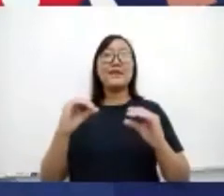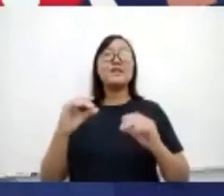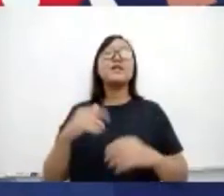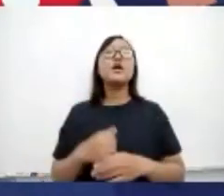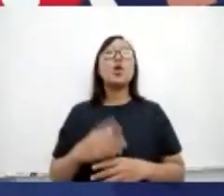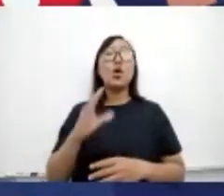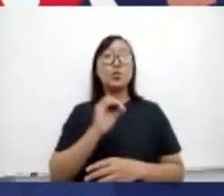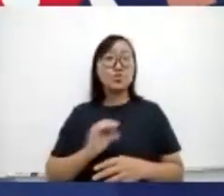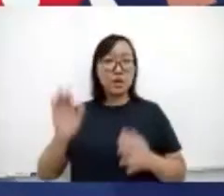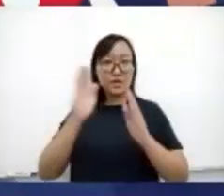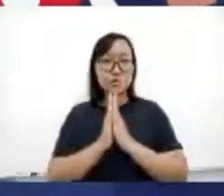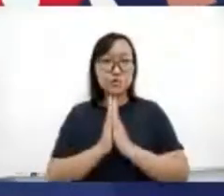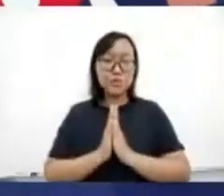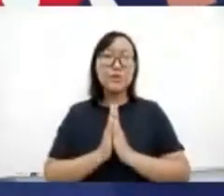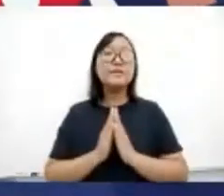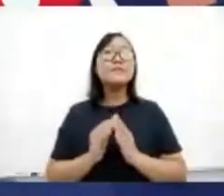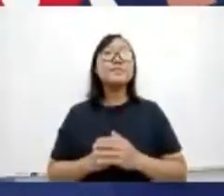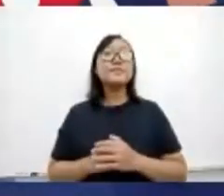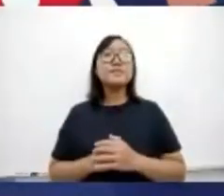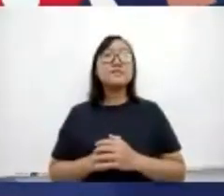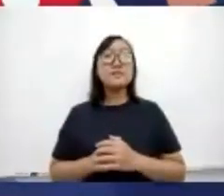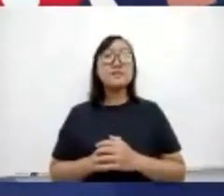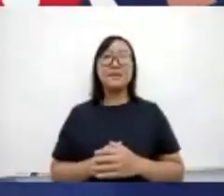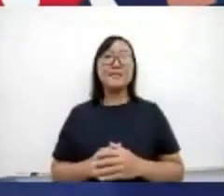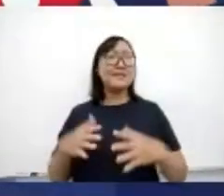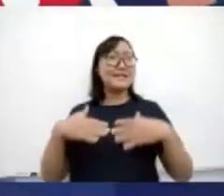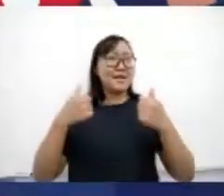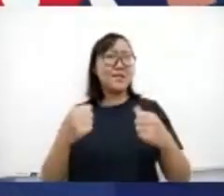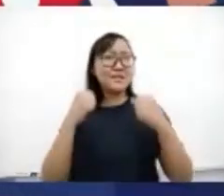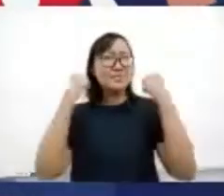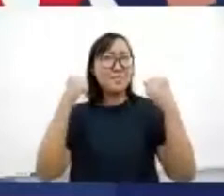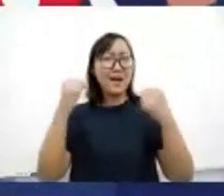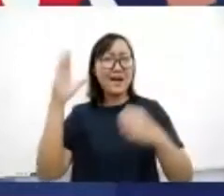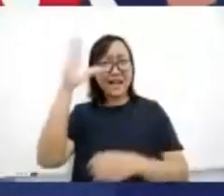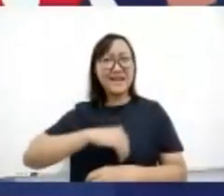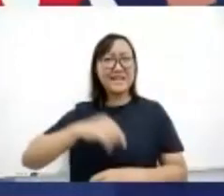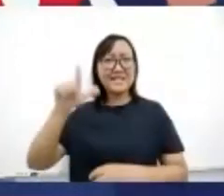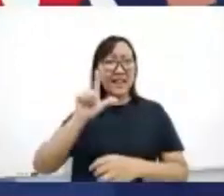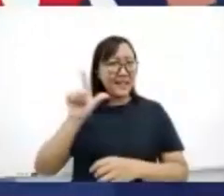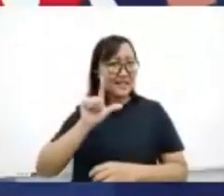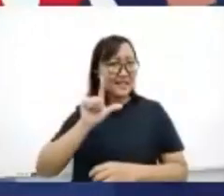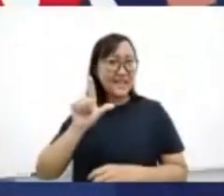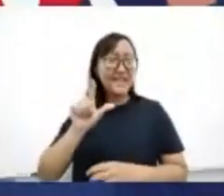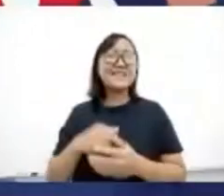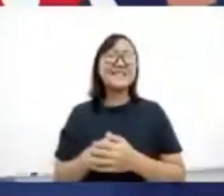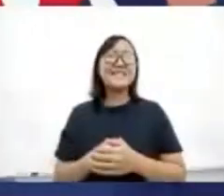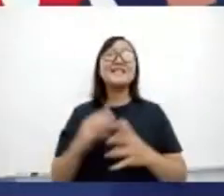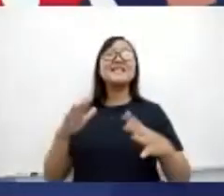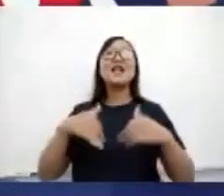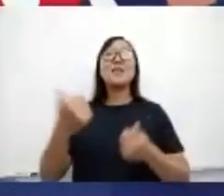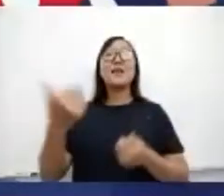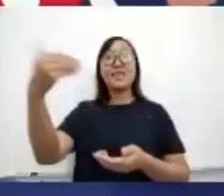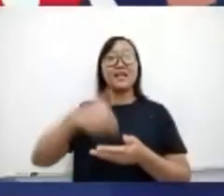swastiastu namo buddhaya salam kebajikan selamat dan semangat hari Selasa rekan-rekan cave dan pistol revolver semua selamat datang di